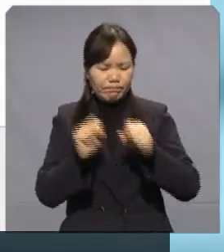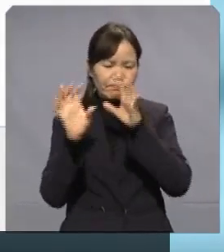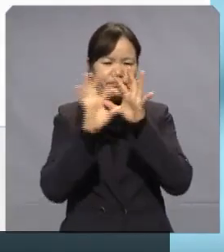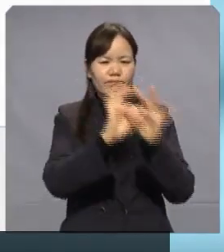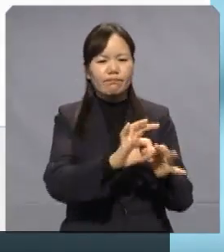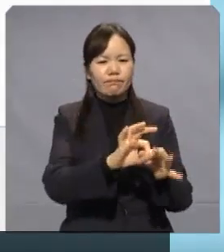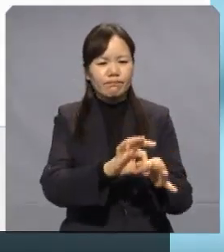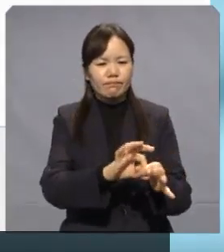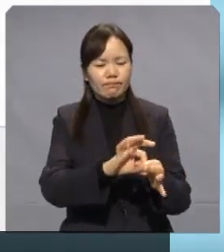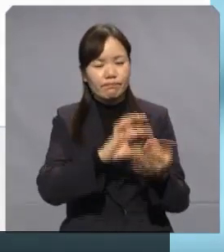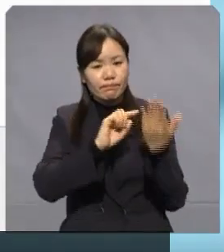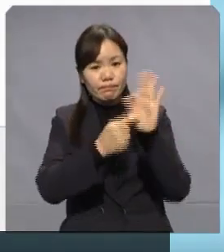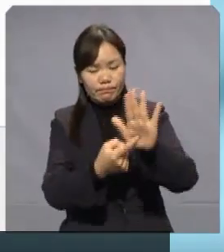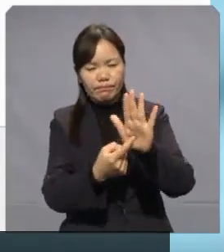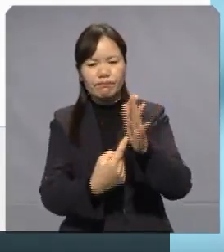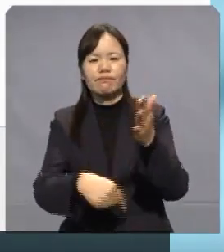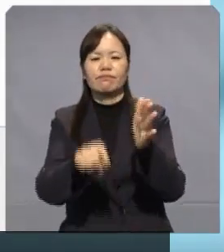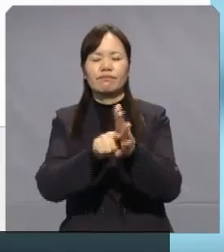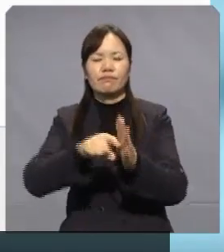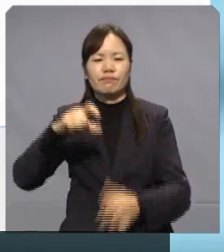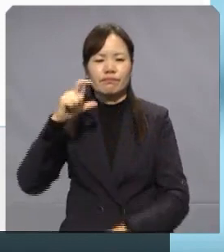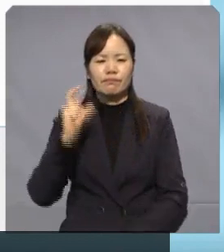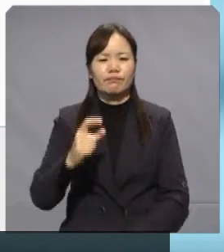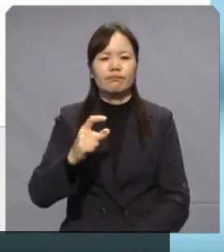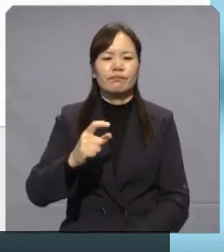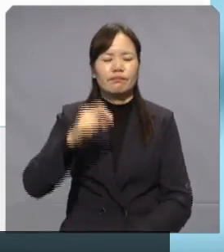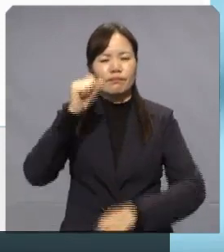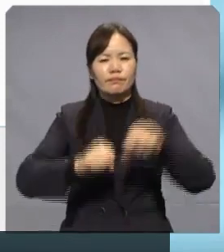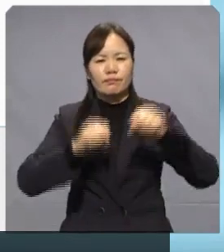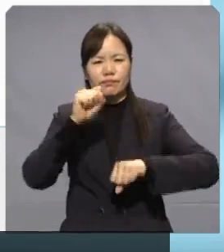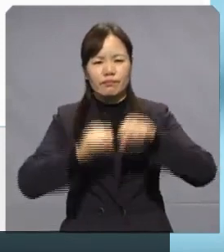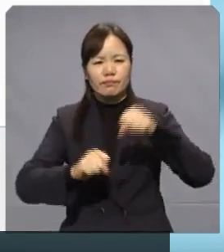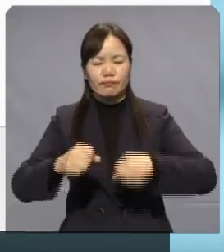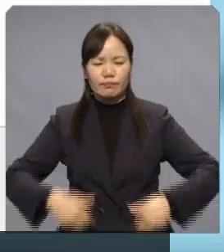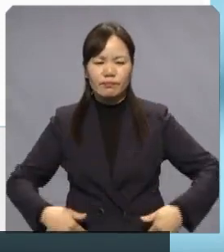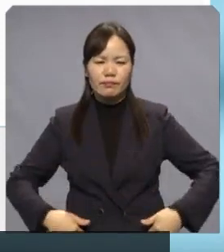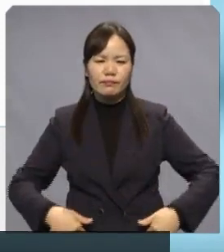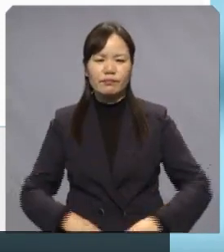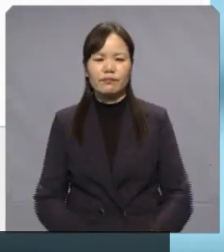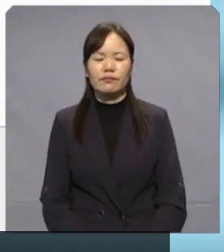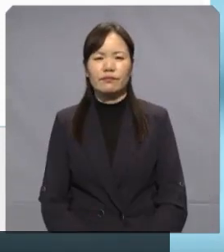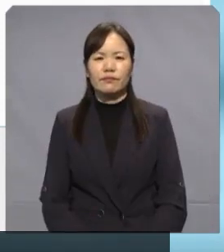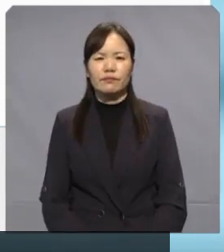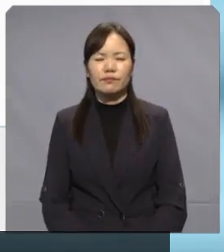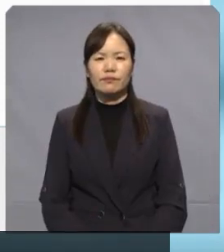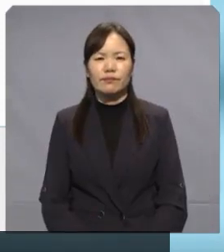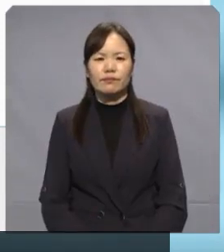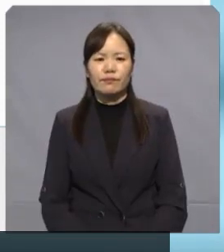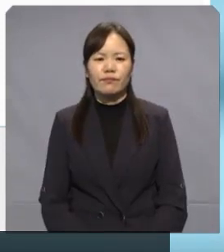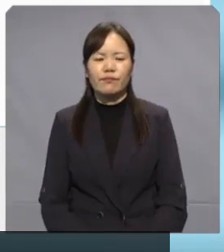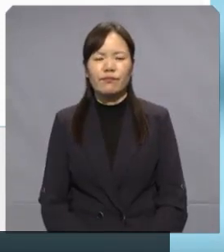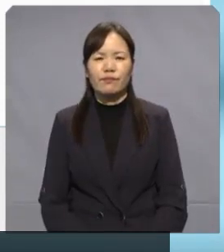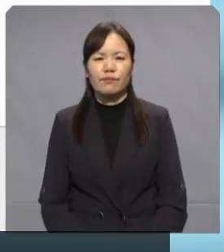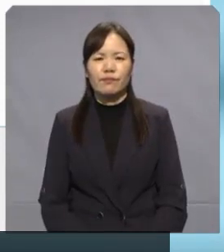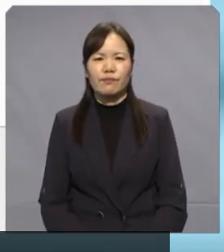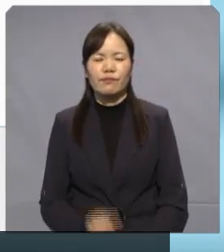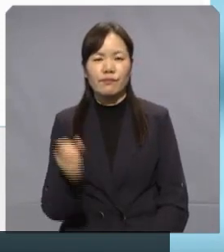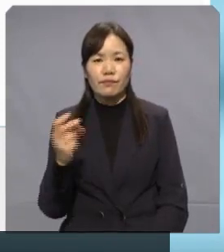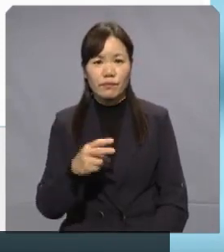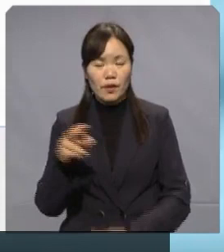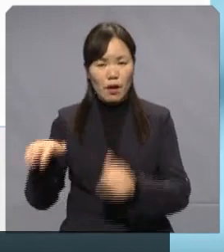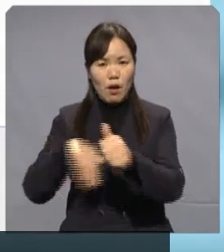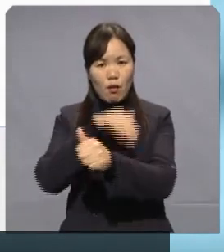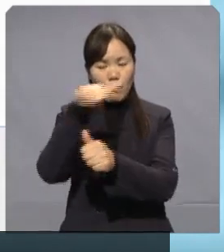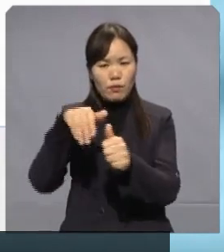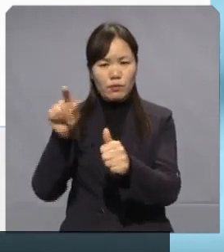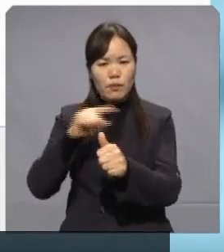계속해서 보여주기 위해서는 뭔가 강경한 노선을 필요로 하는 부분이 없지 않아 있는데, 자, 그 여기에 더해서 기본적으로